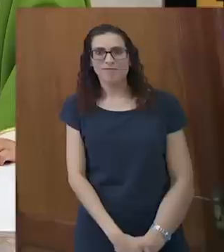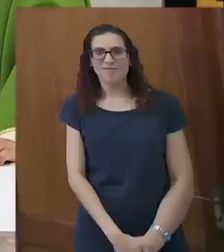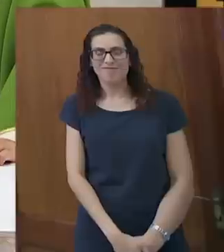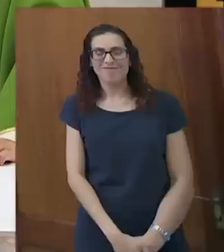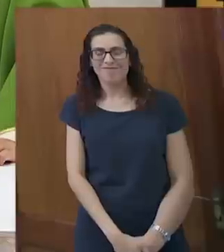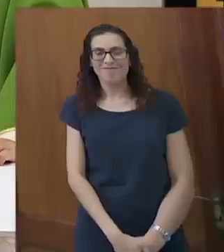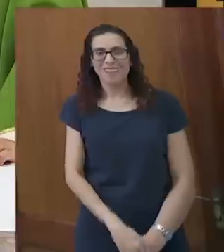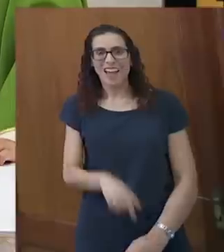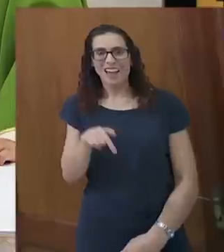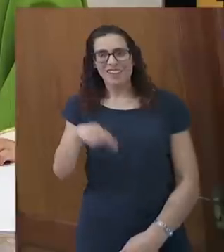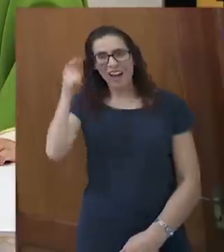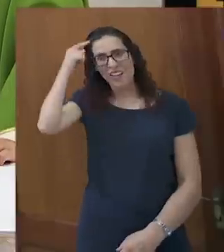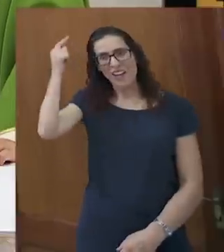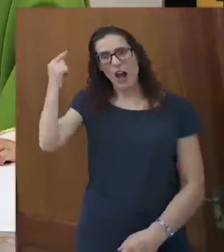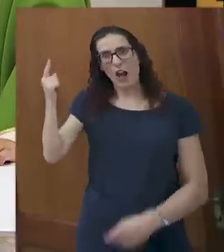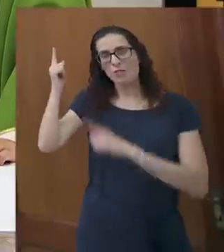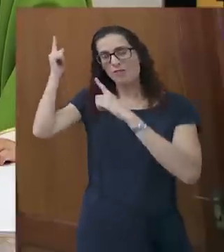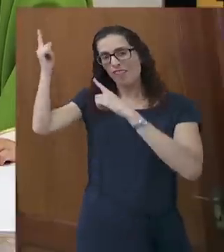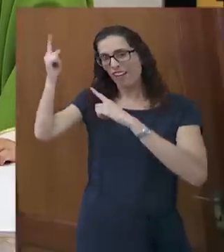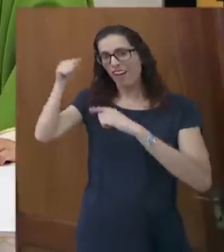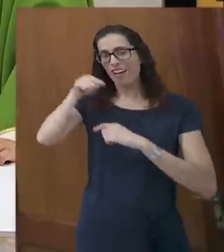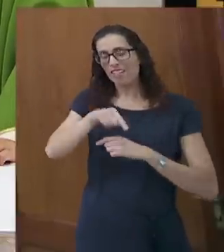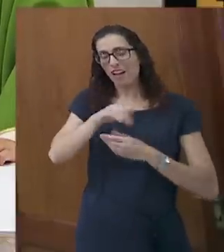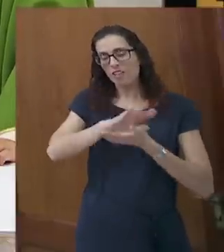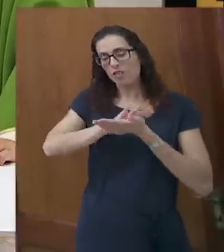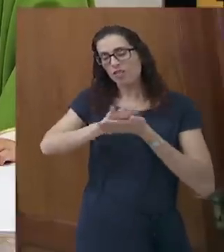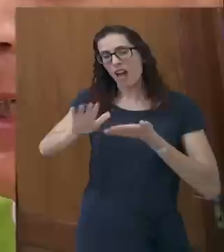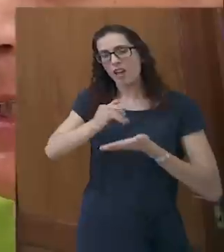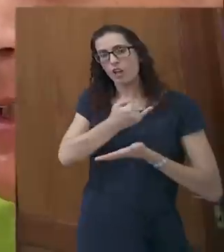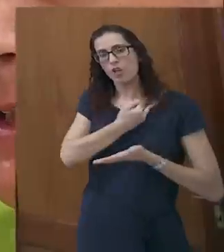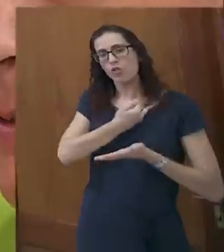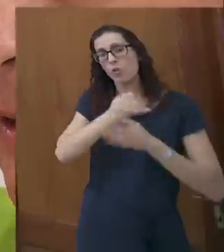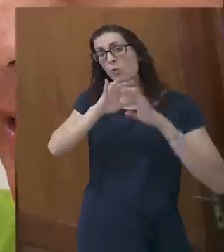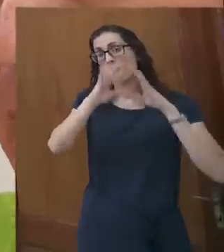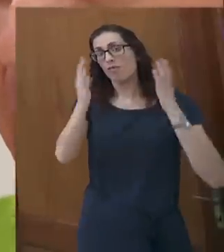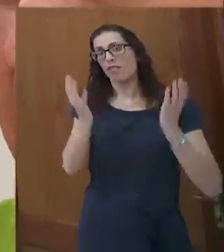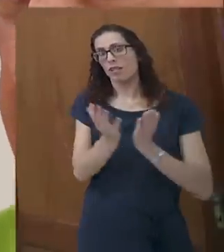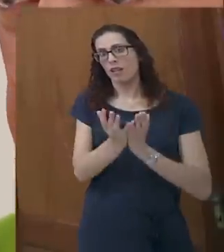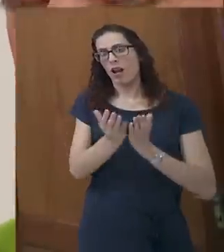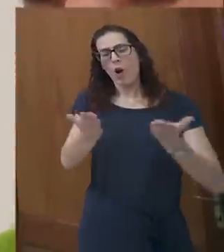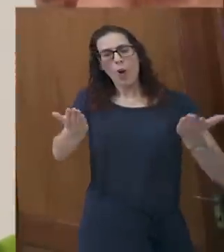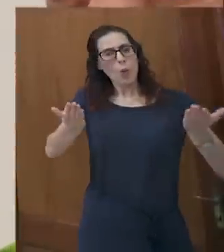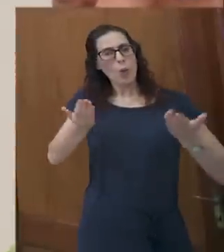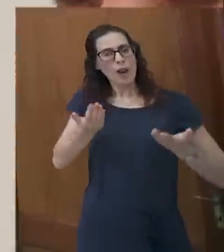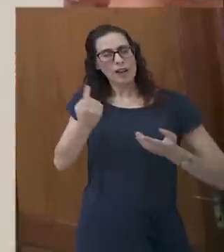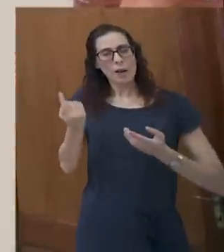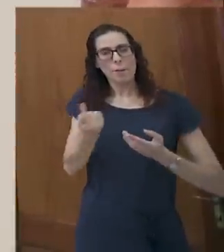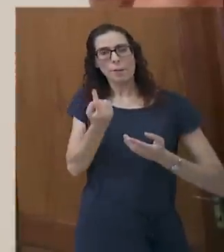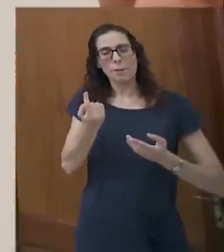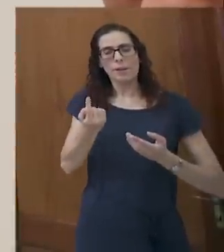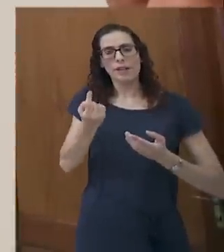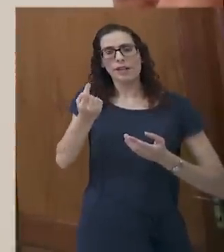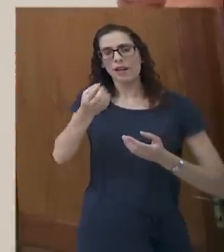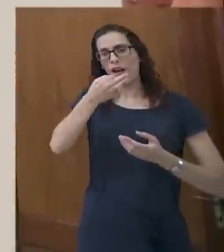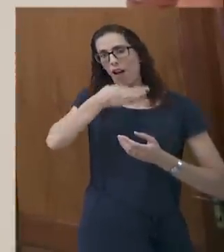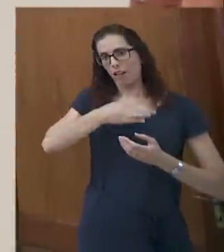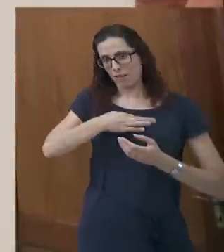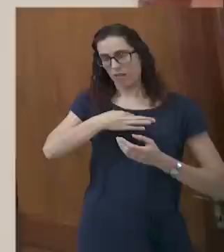Danu il-ħaruftalla danu li jneħħi d-nubiet tad-dinja ħin jindawk li huma mistiedna l-ikla